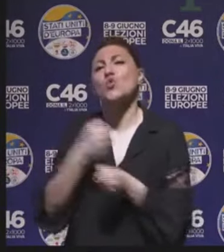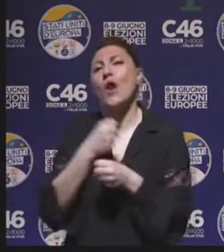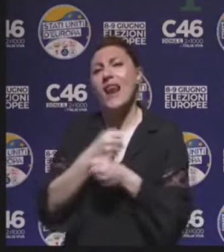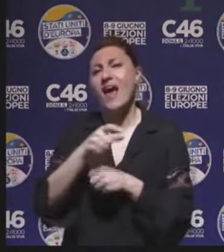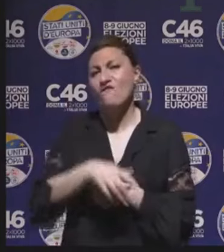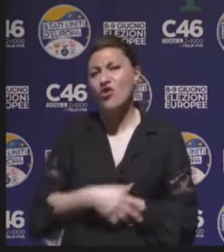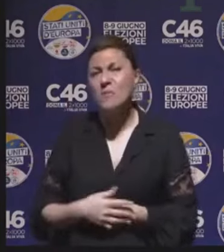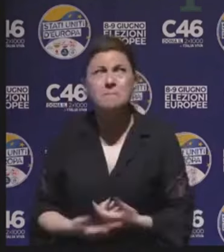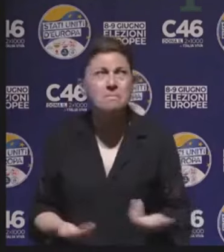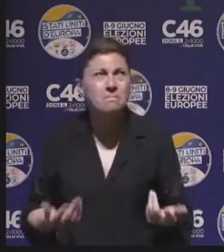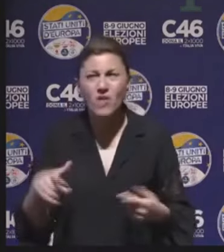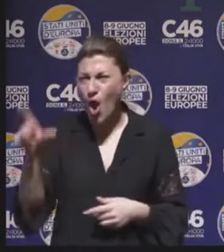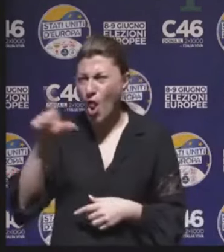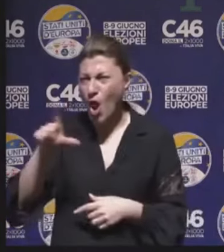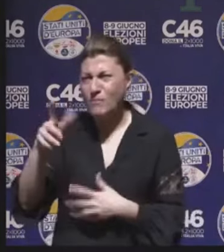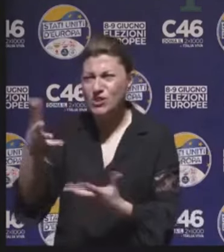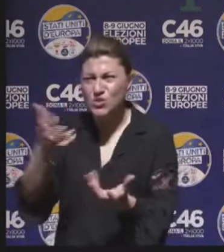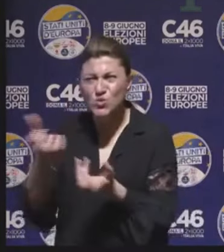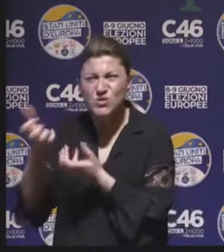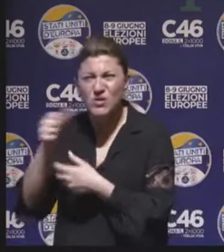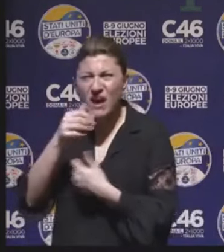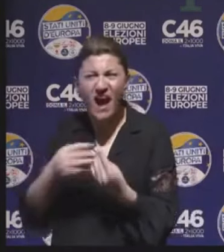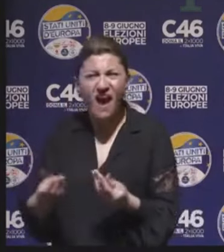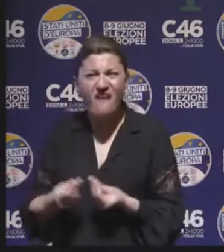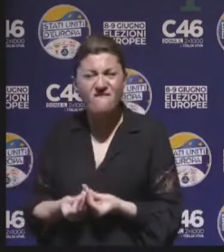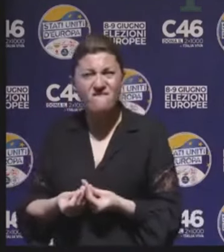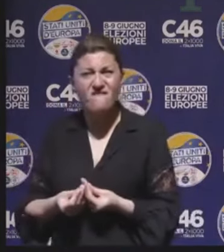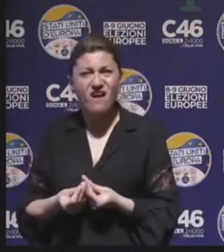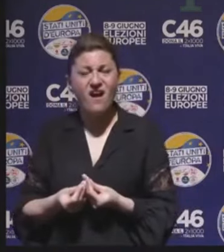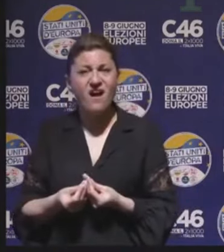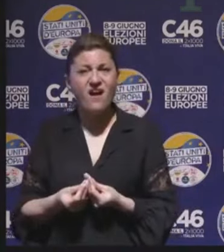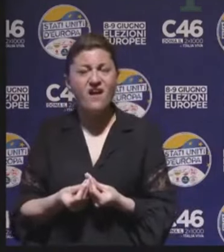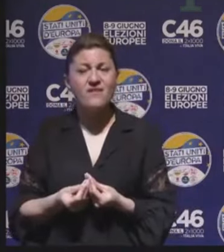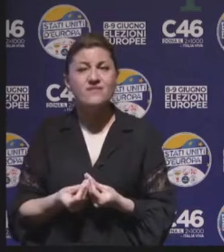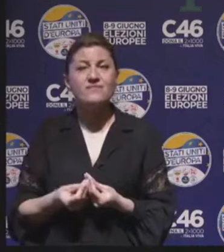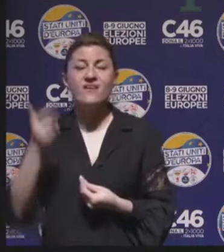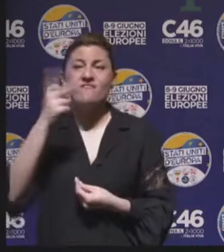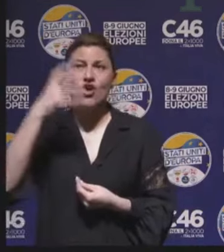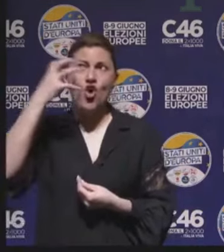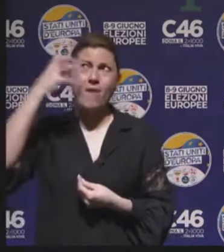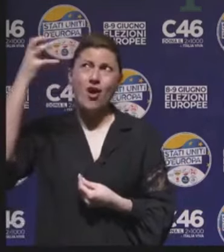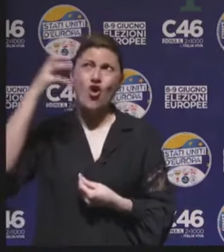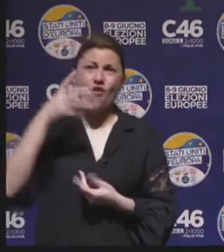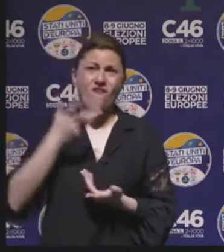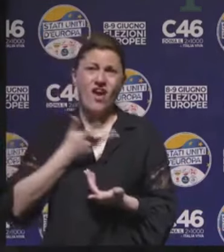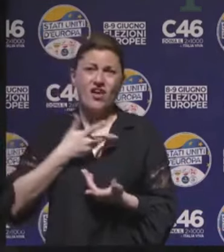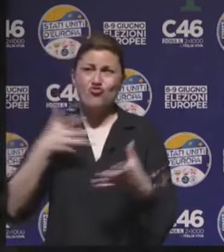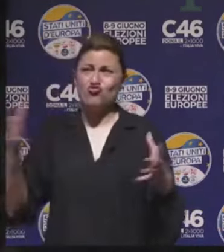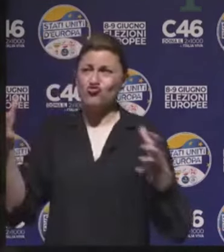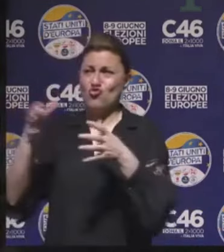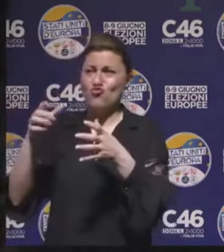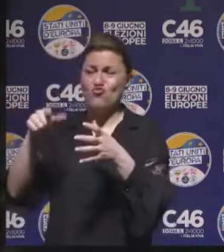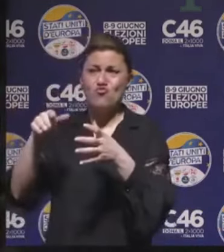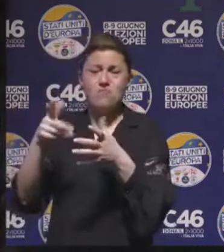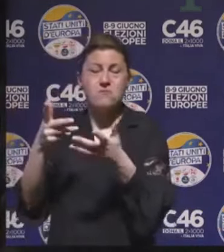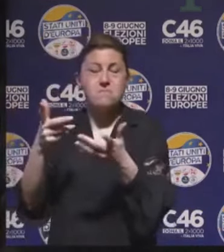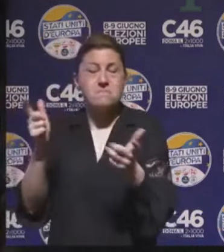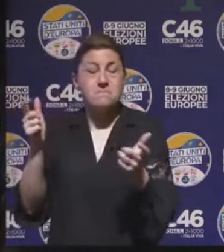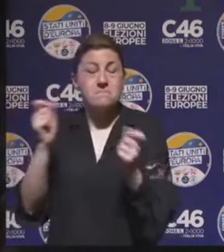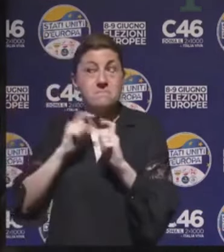fa Noi abbiamo un governo che da questo punto di vista è dis L'importante che i